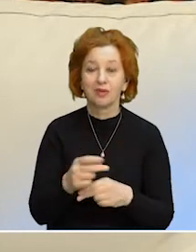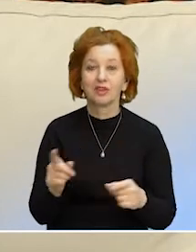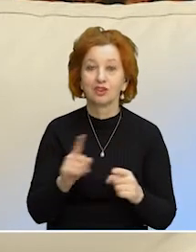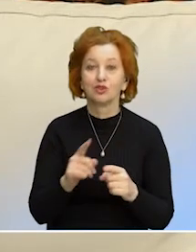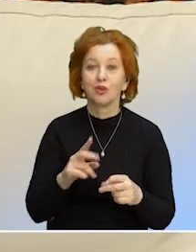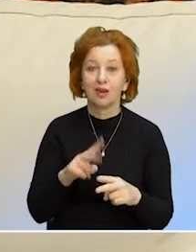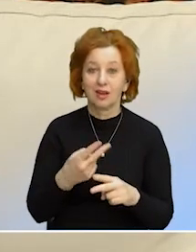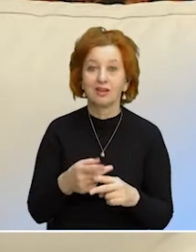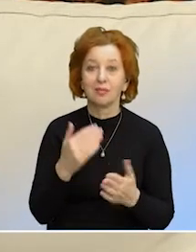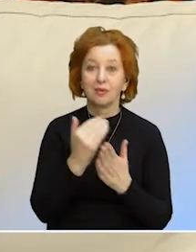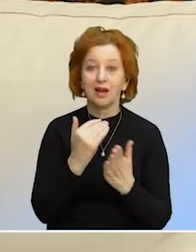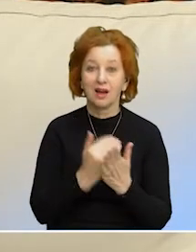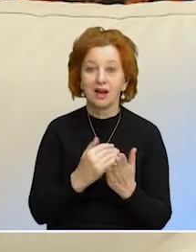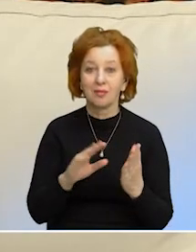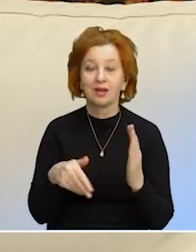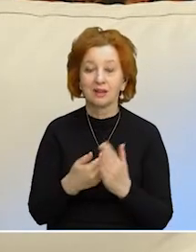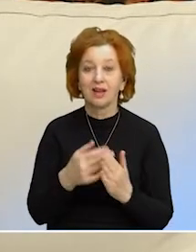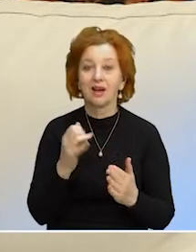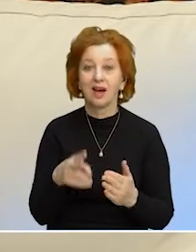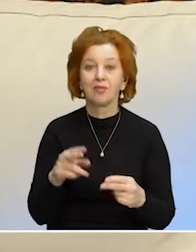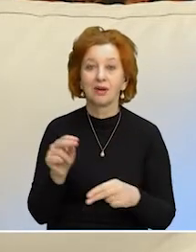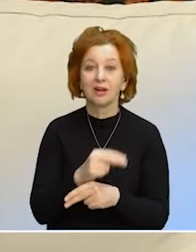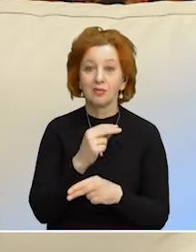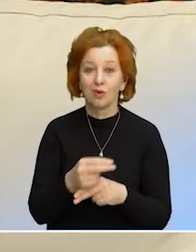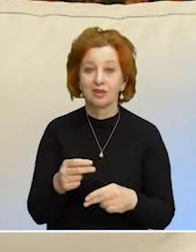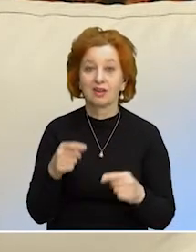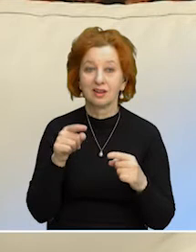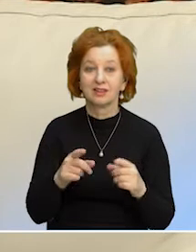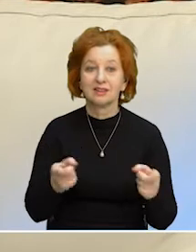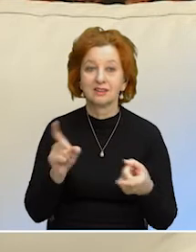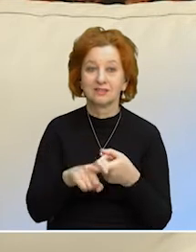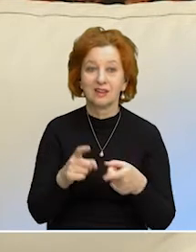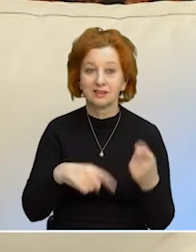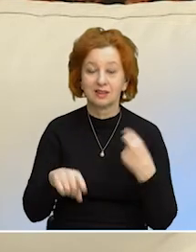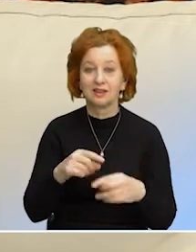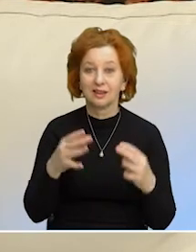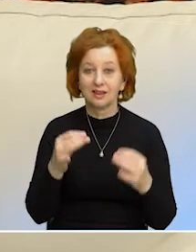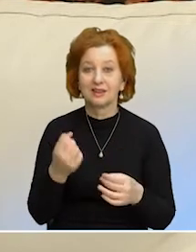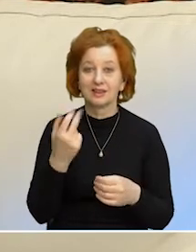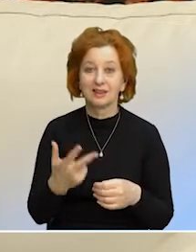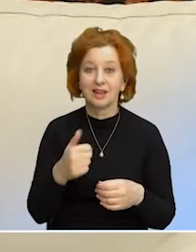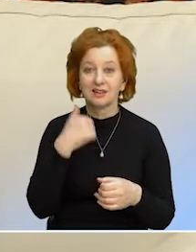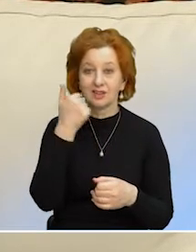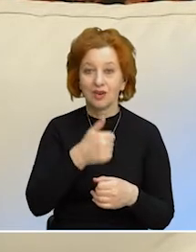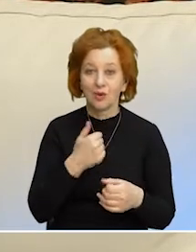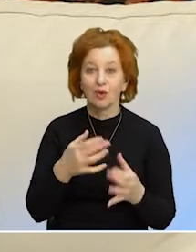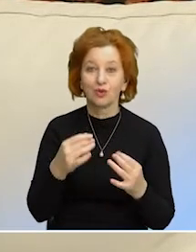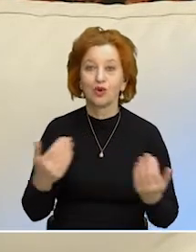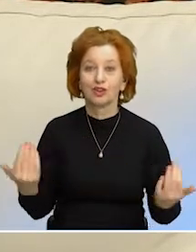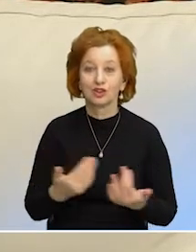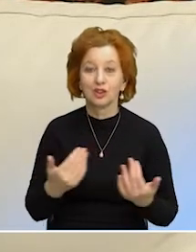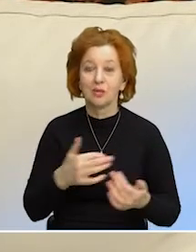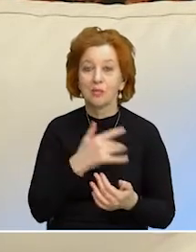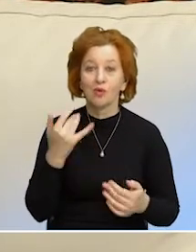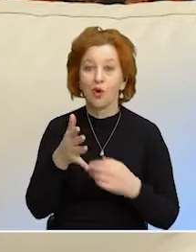А это программа, новая программа капитального ремонта, которая увидела свой свет с 2013 года, когда